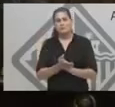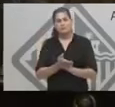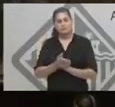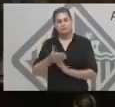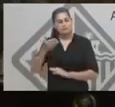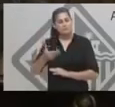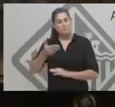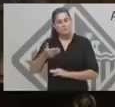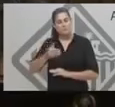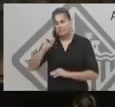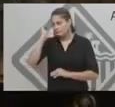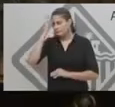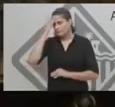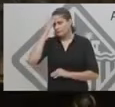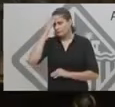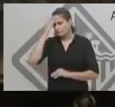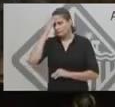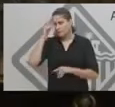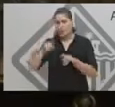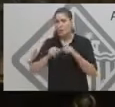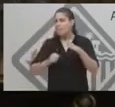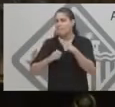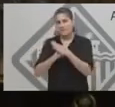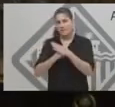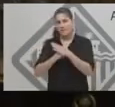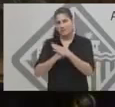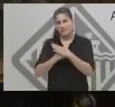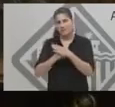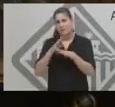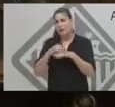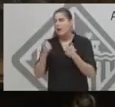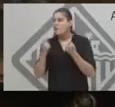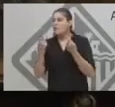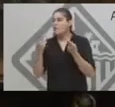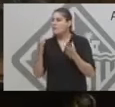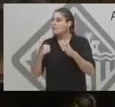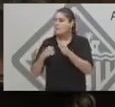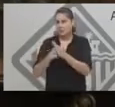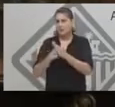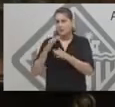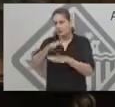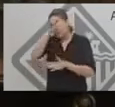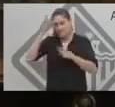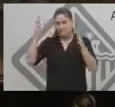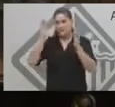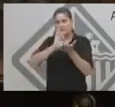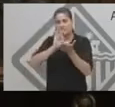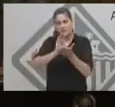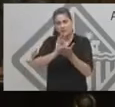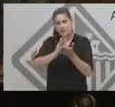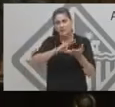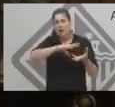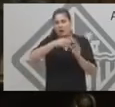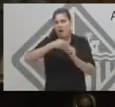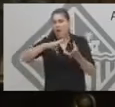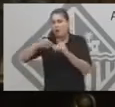fonamental fixar un sostre turístic de places amb vocació de creixement a l'estiu perquè puguem gestionar els nostres serveis i recursos